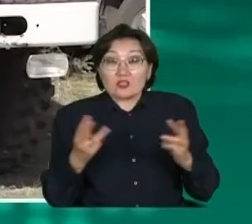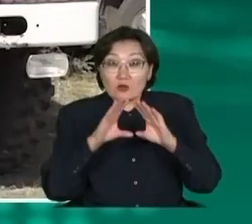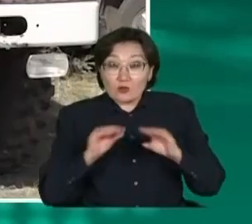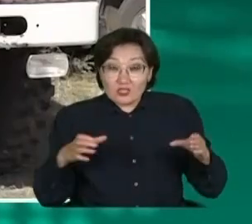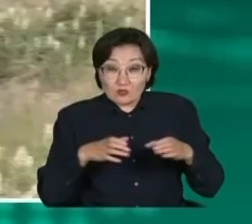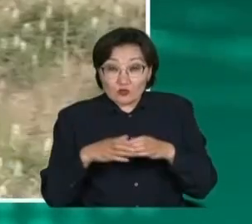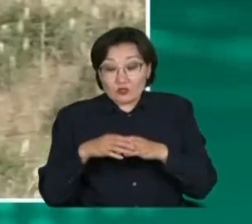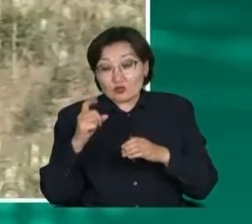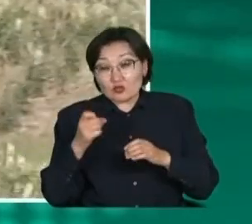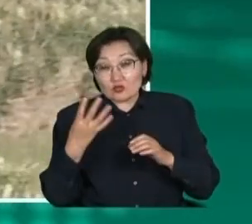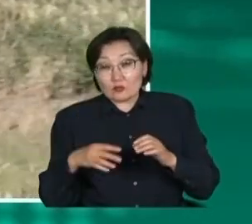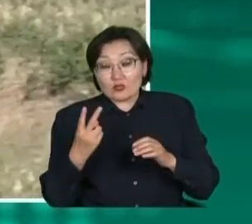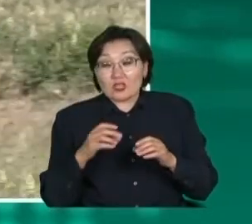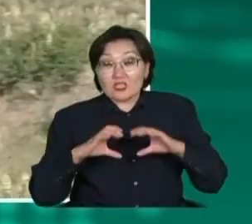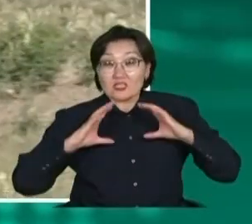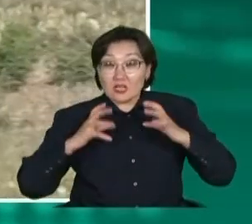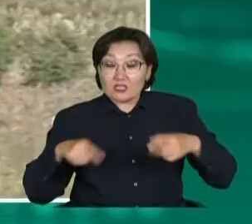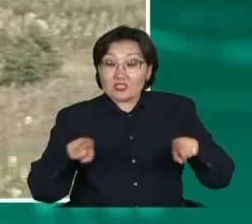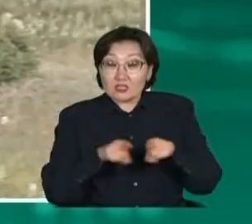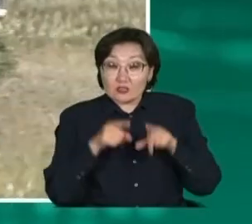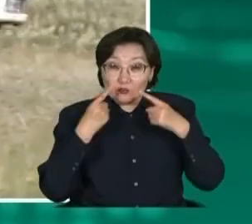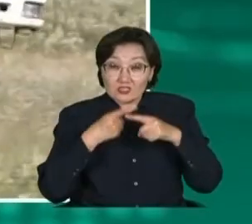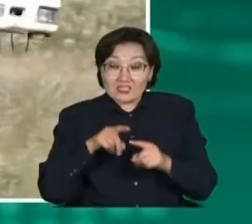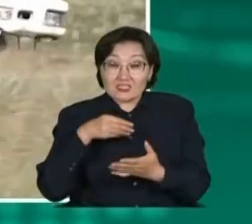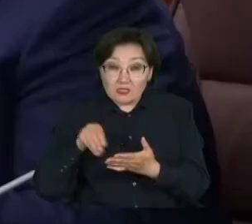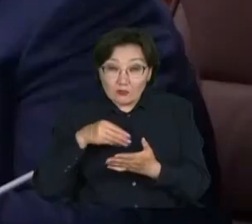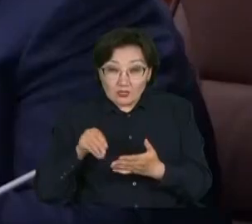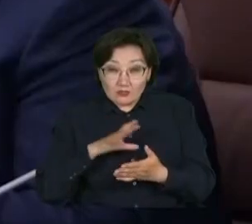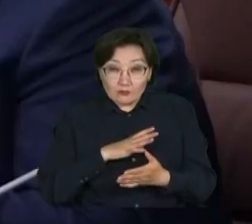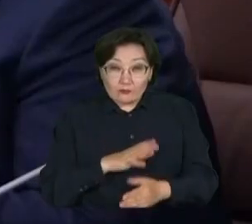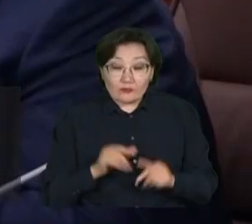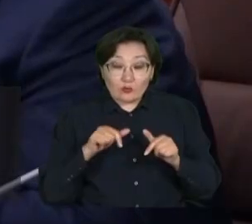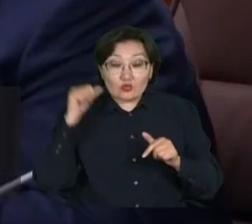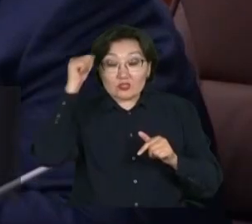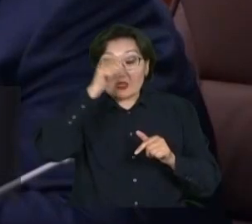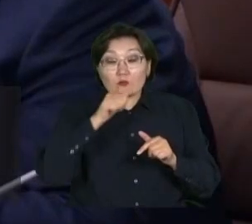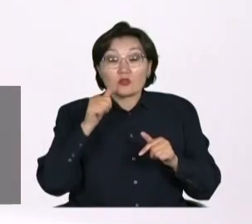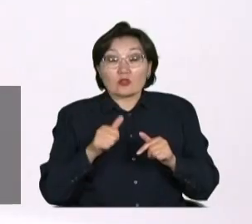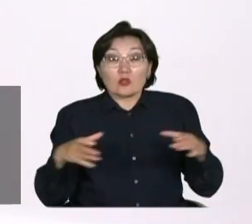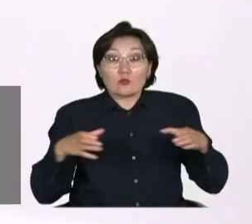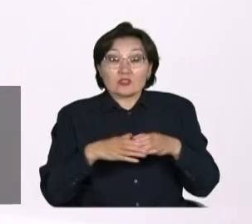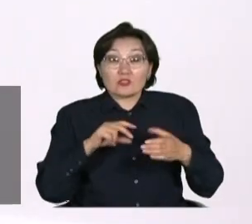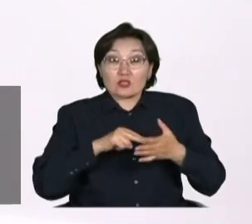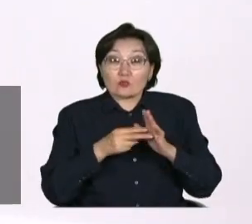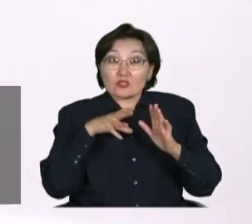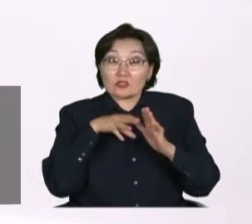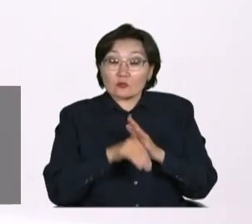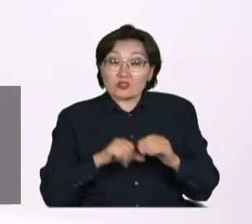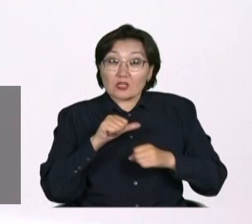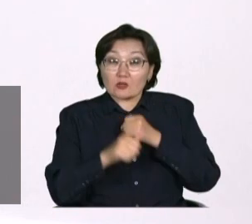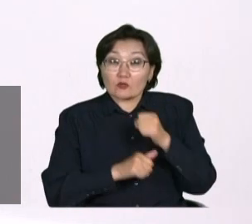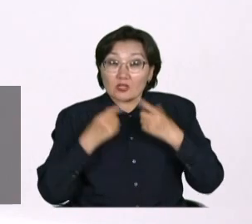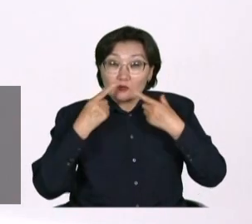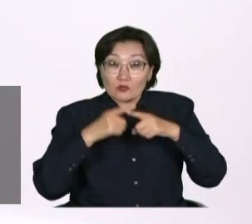кешені, 154 трактор сынды техникалар сатып алынған. Ағымдағы жылы кешенді жоспар аясында материалдық